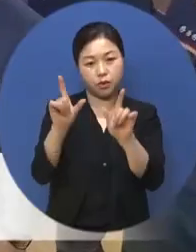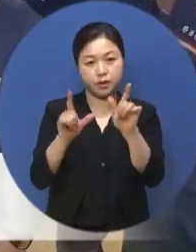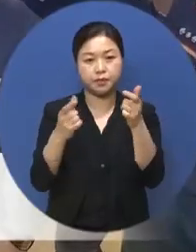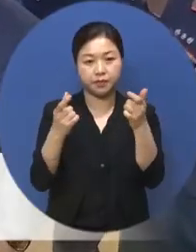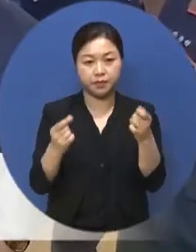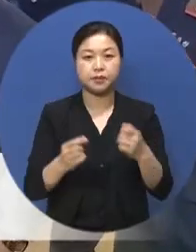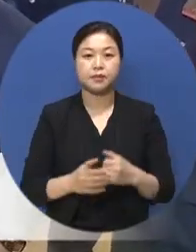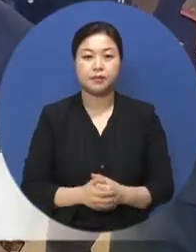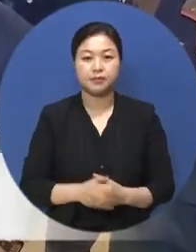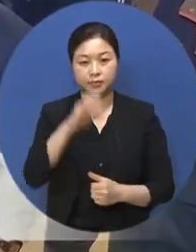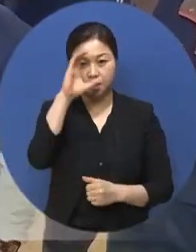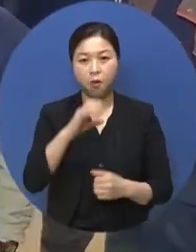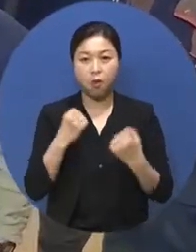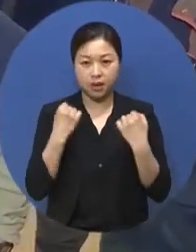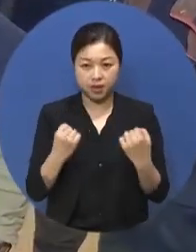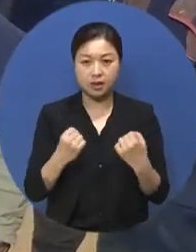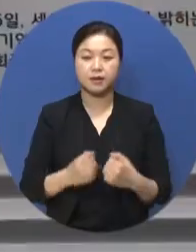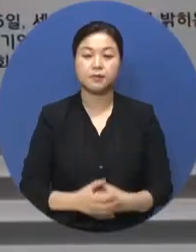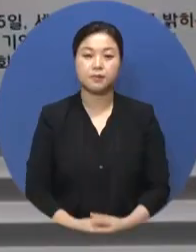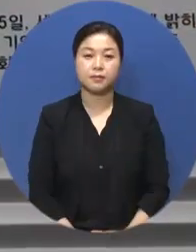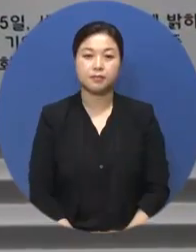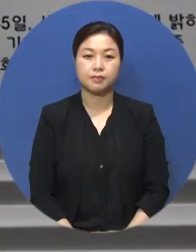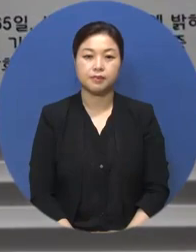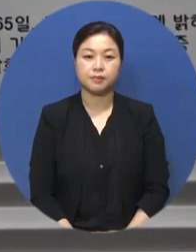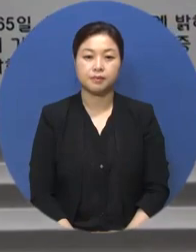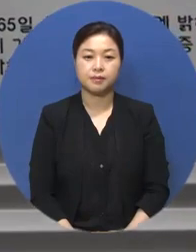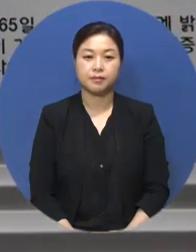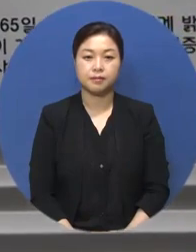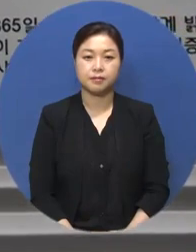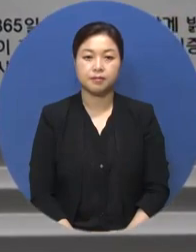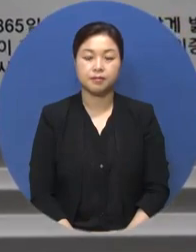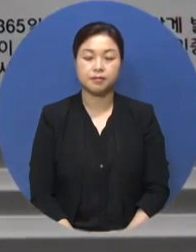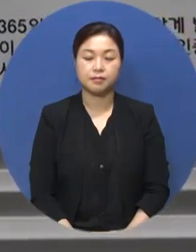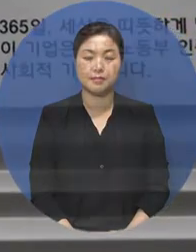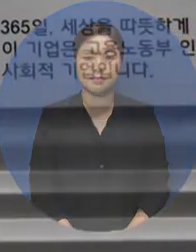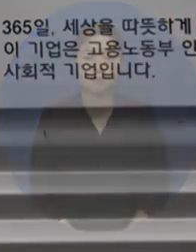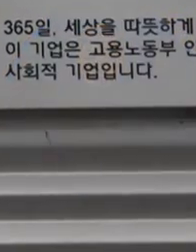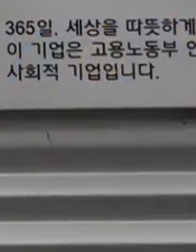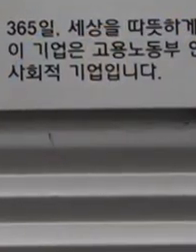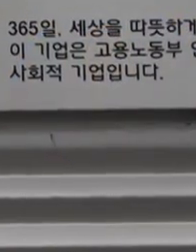청운공방 화이팅! 복지TV 경기방송 정운선입니다.